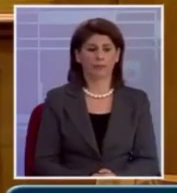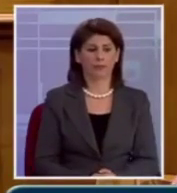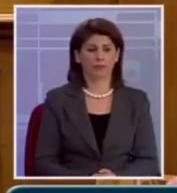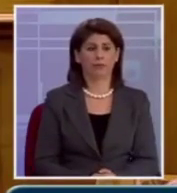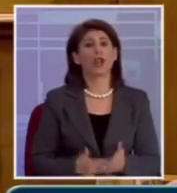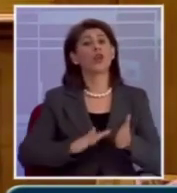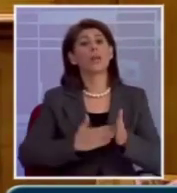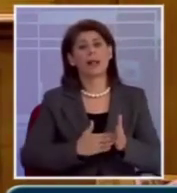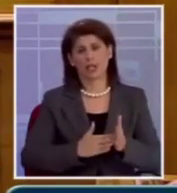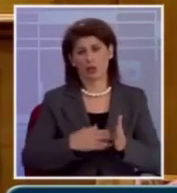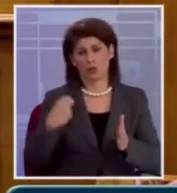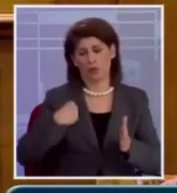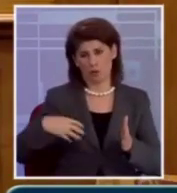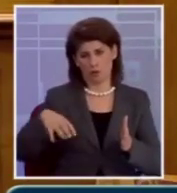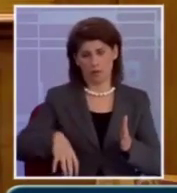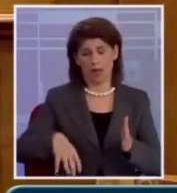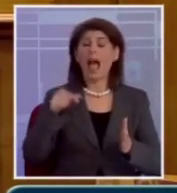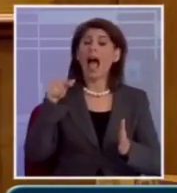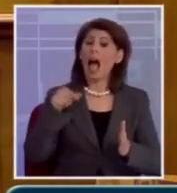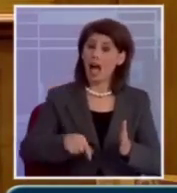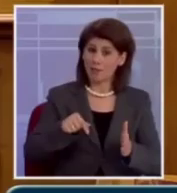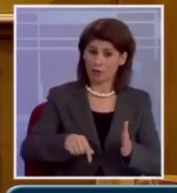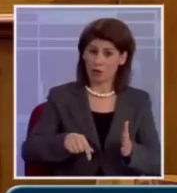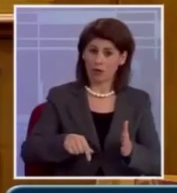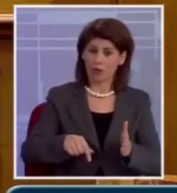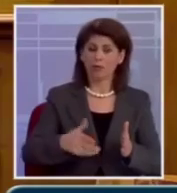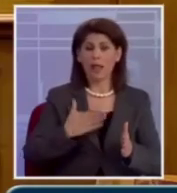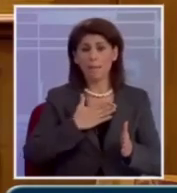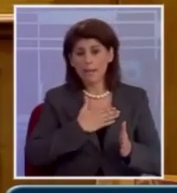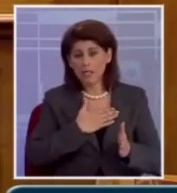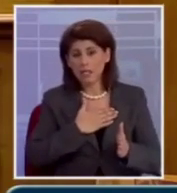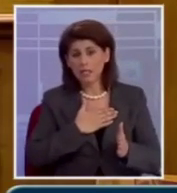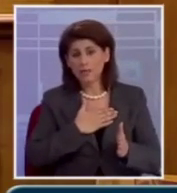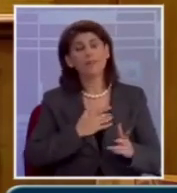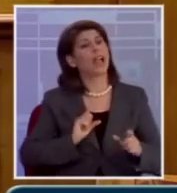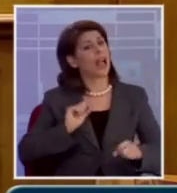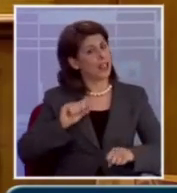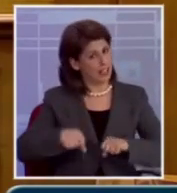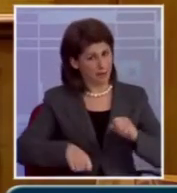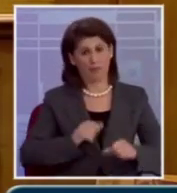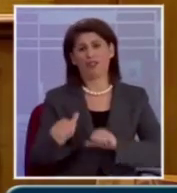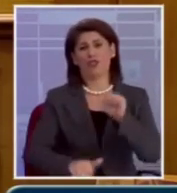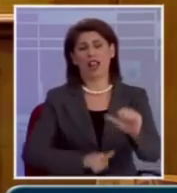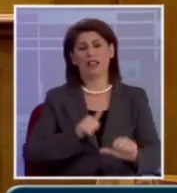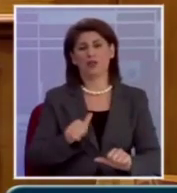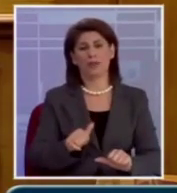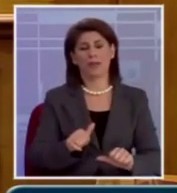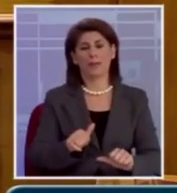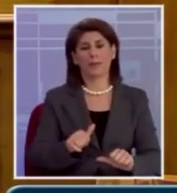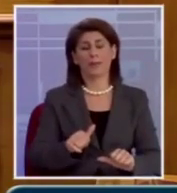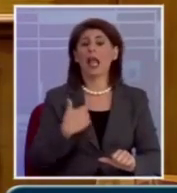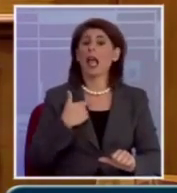των υπαλλήλων. Αυτό λοιπόν εμείς θα προσπαθήσουμε να το αλλάξουμε,